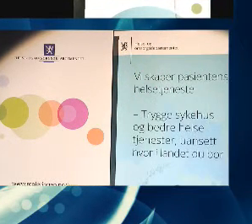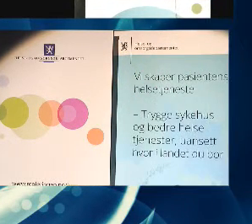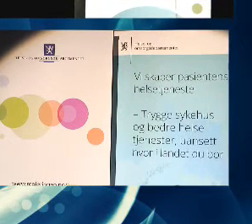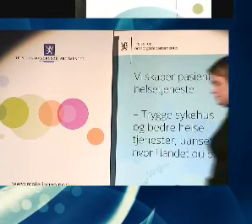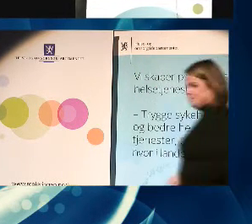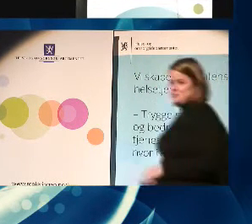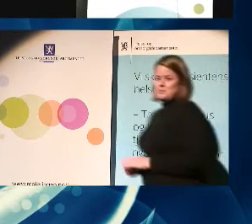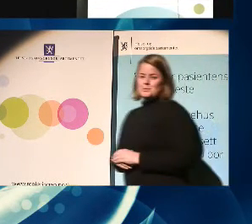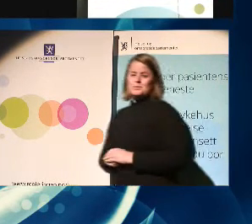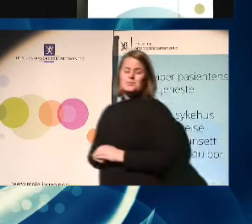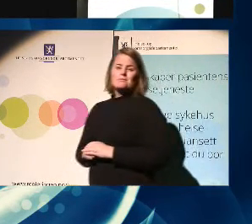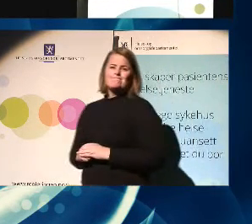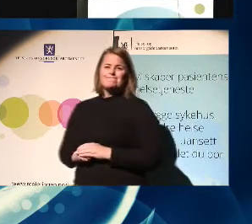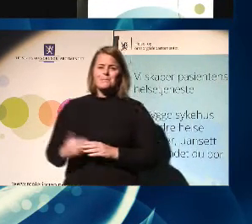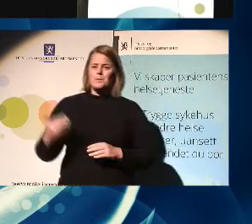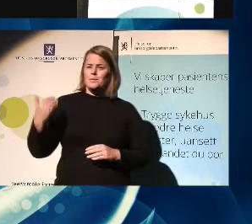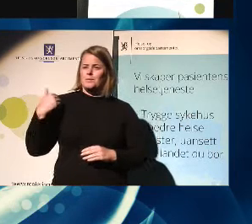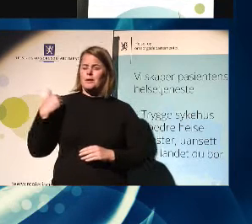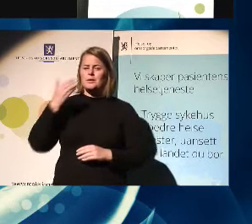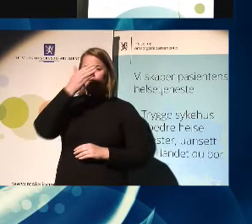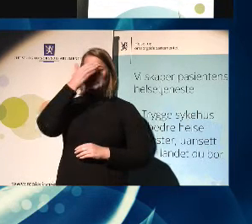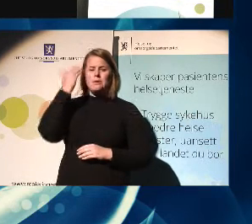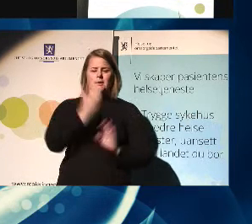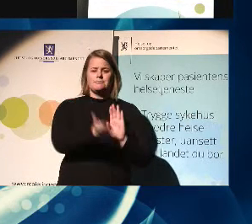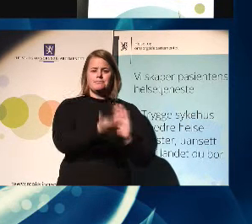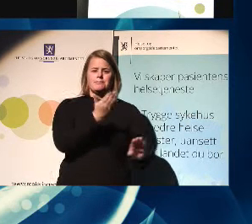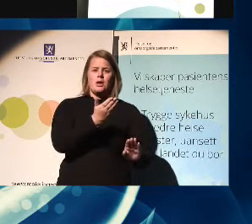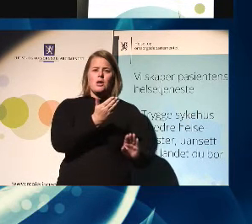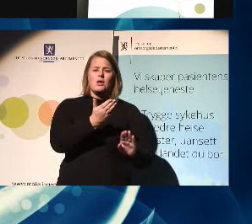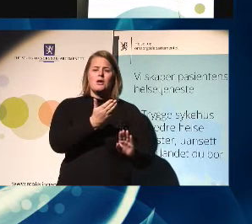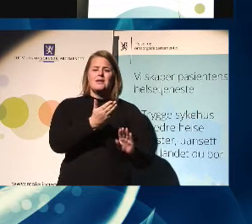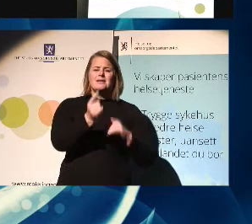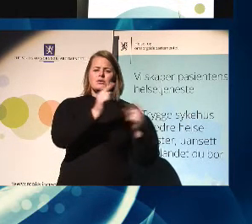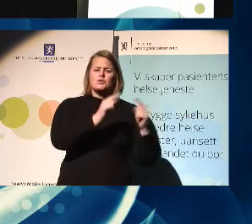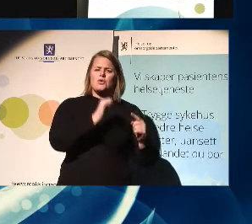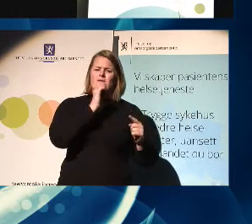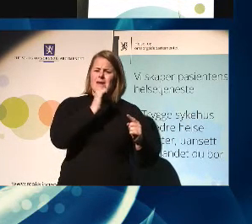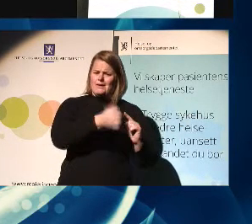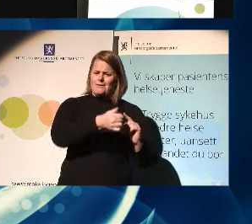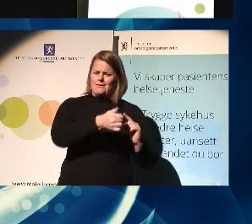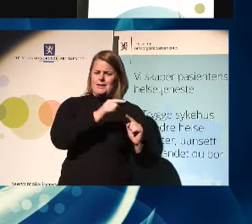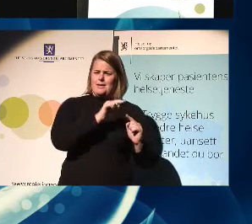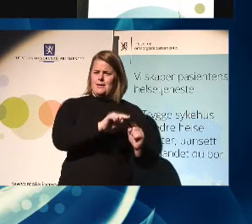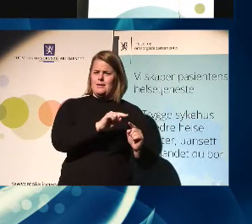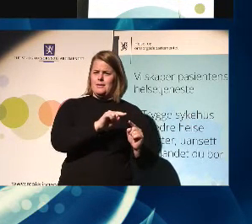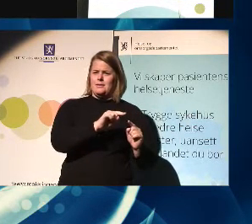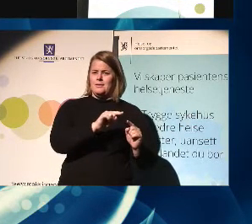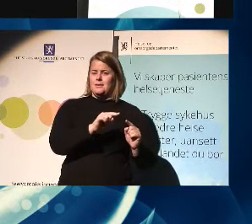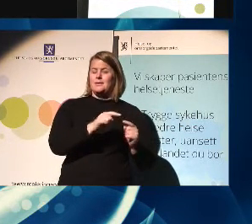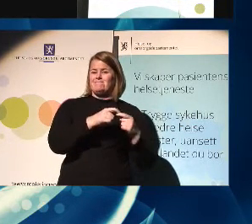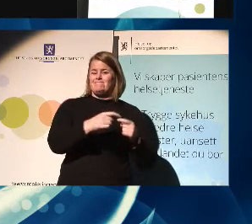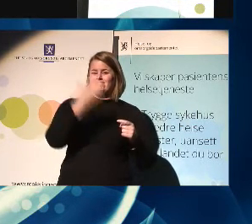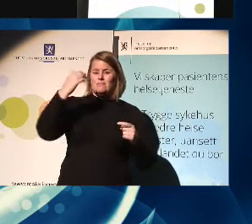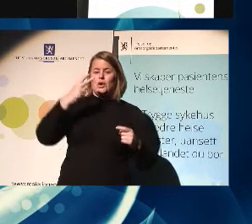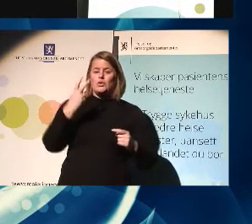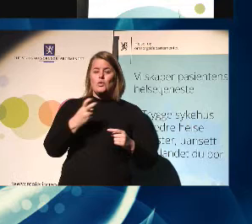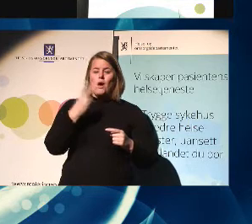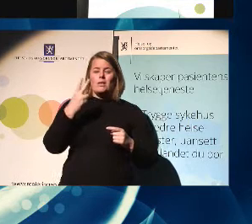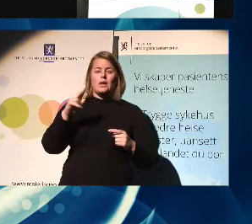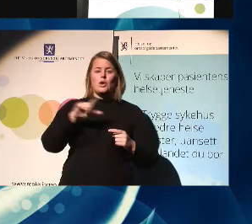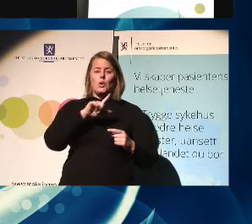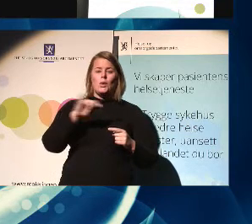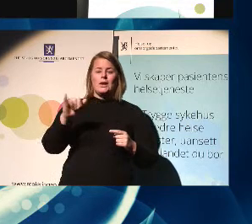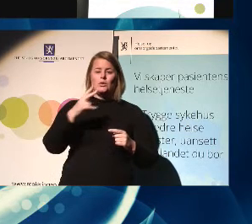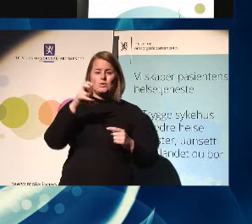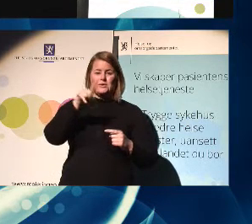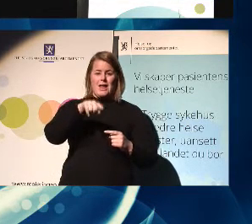I sommer så kom det opp en nødvendig og viktig diskusjon knyttet til, dette var etter 22. juli 2011,